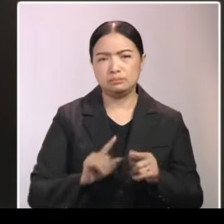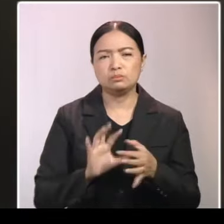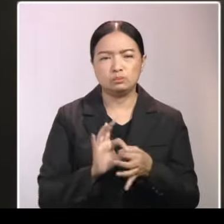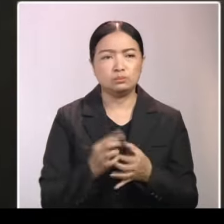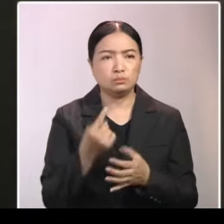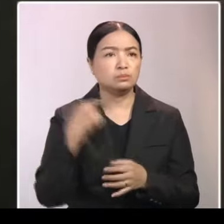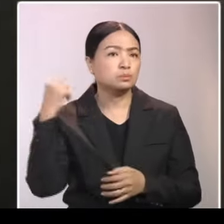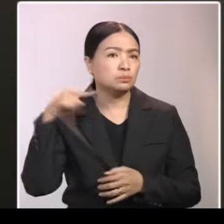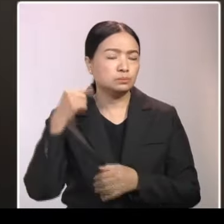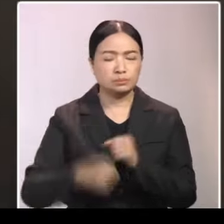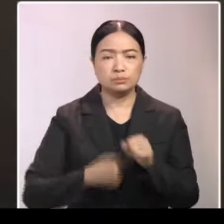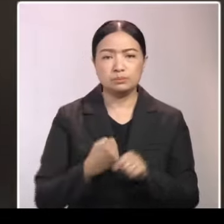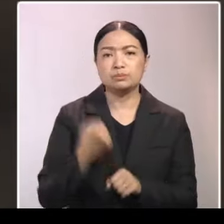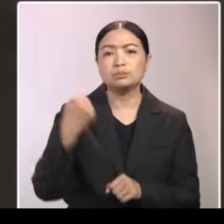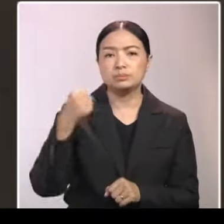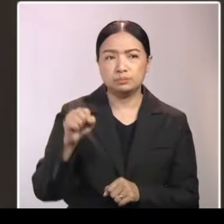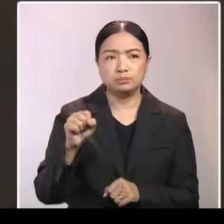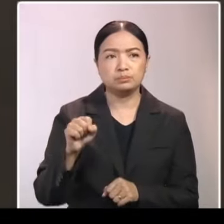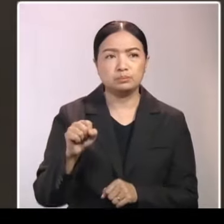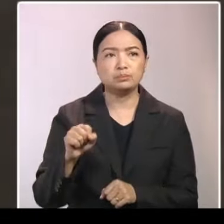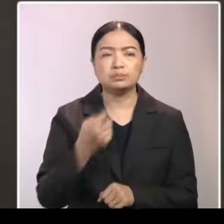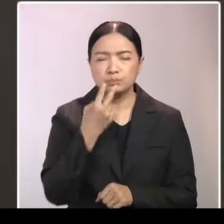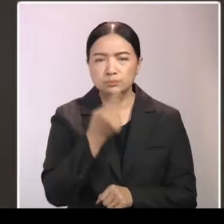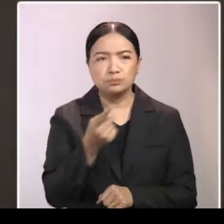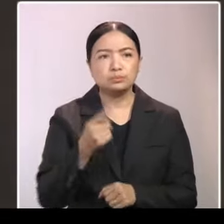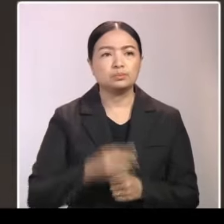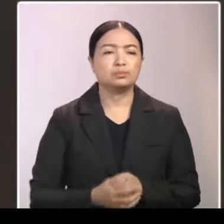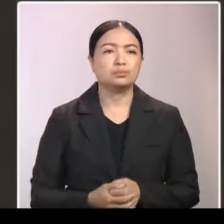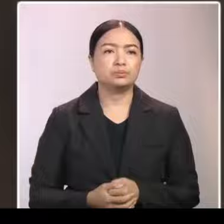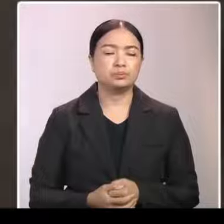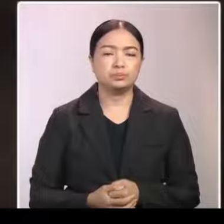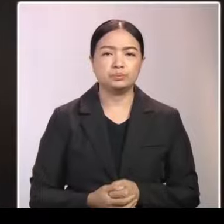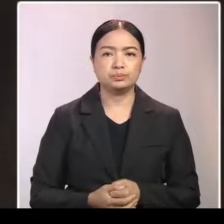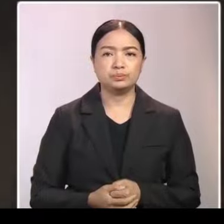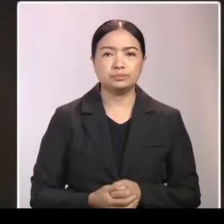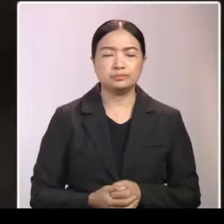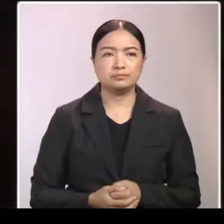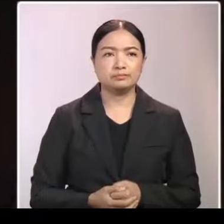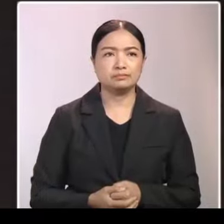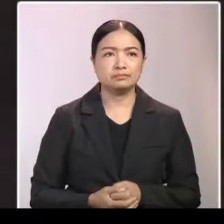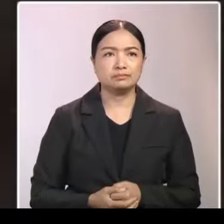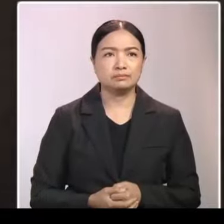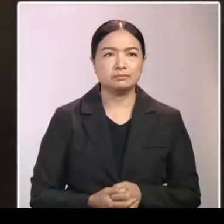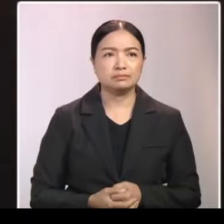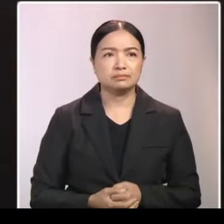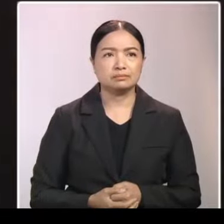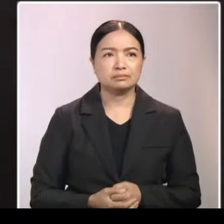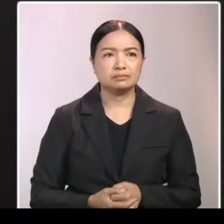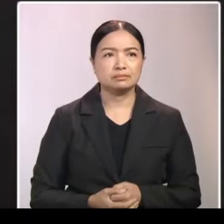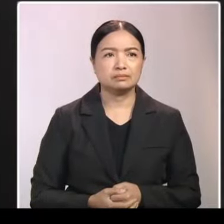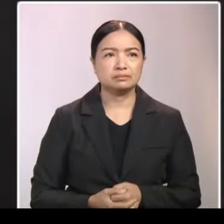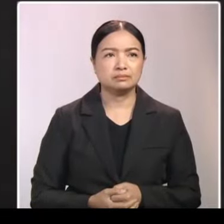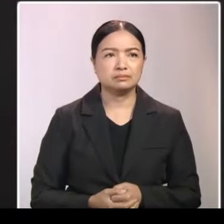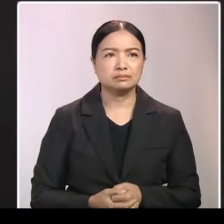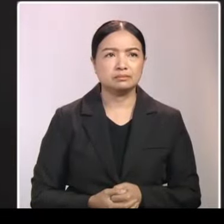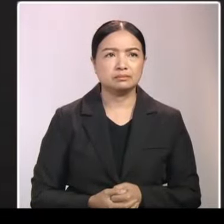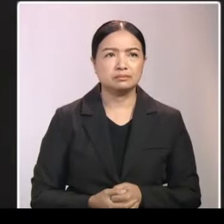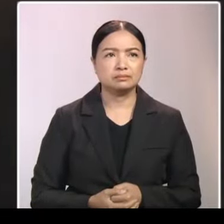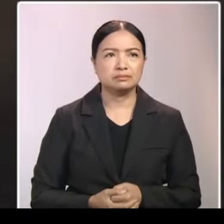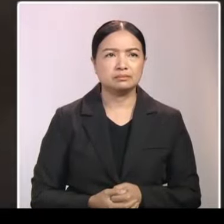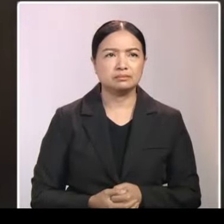ห่วงคือเด็กหญิงวัย 10ขวบนะเดี๋ยวไปดูวินาทีตอนที่บ้านถล่มกันฮะระวังนะครับ